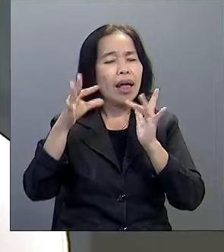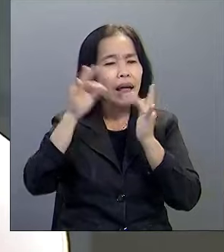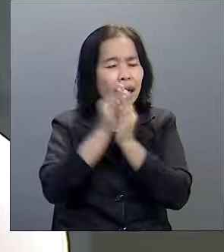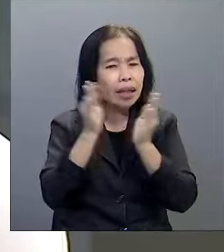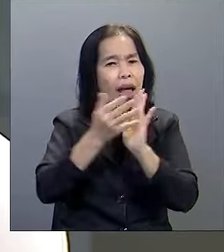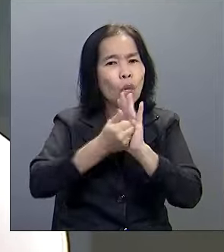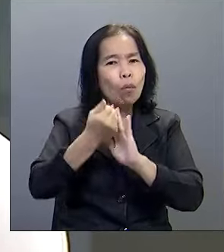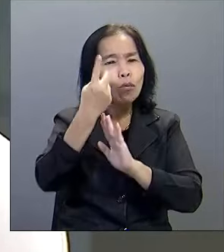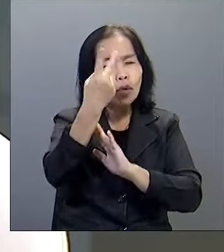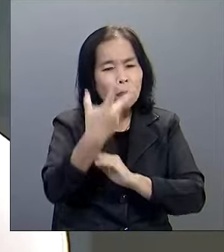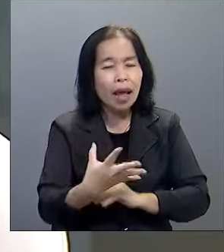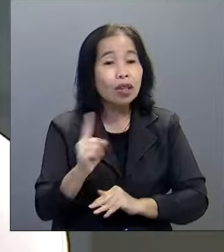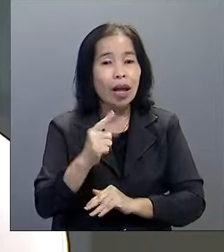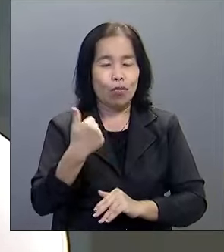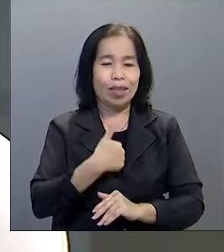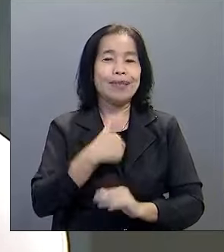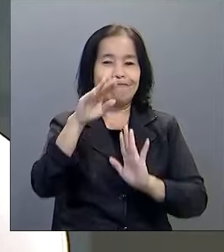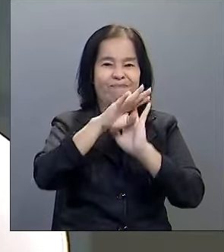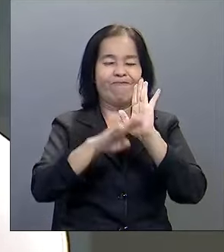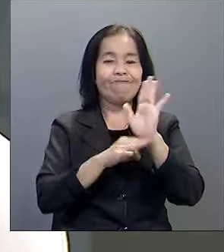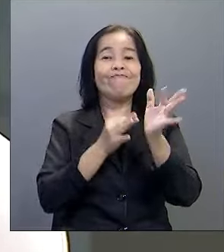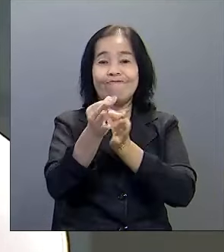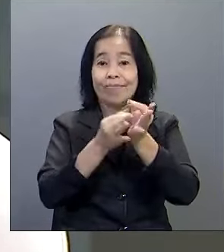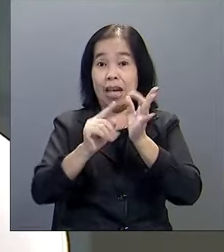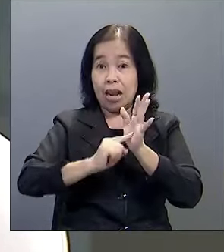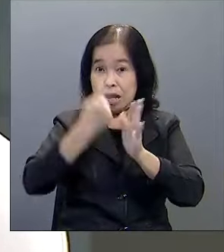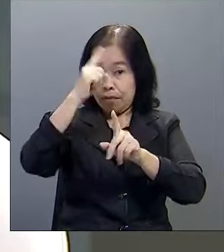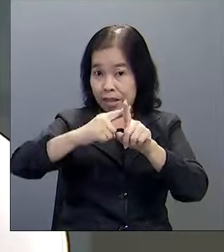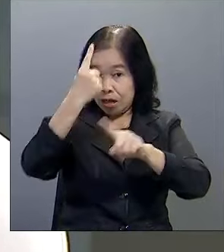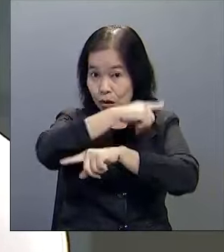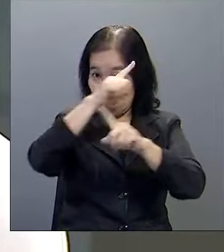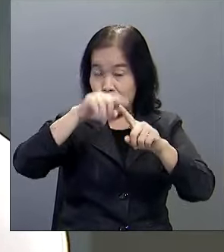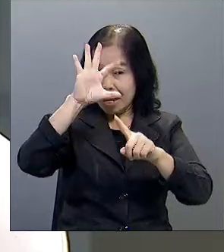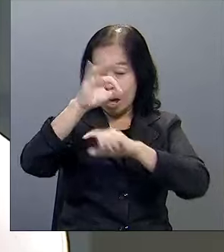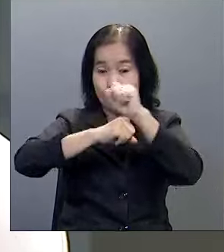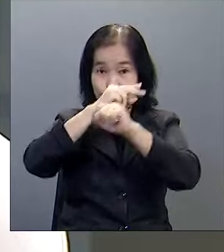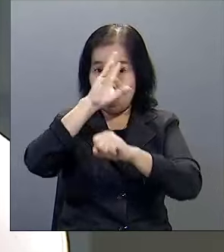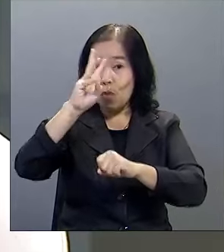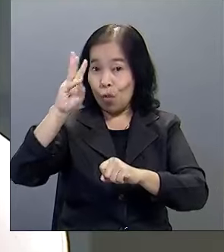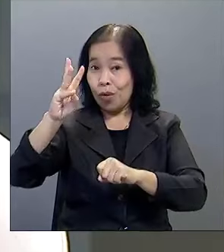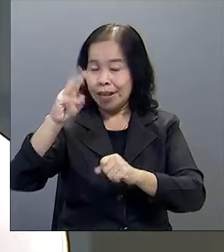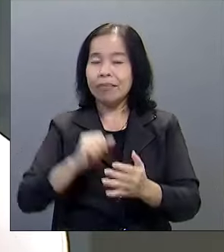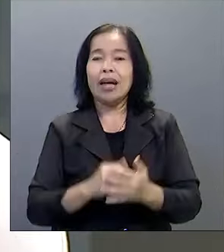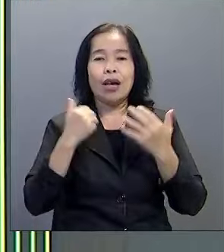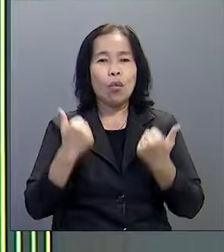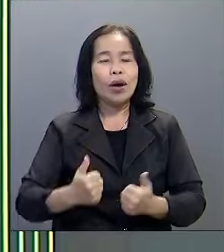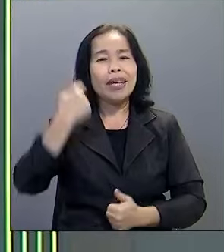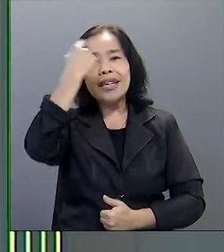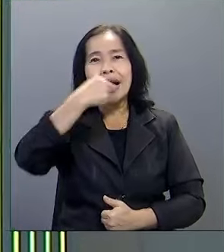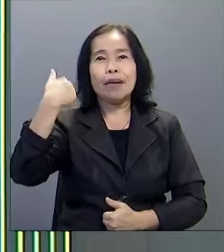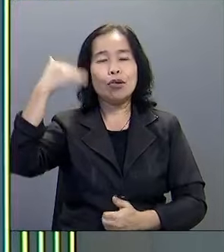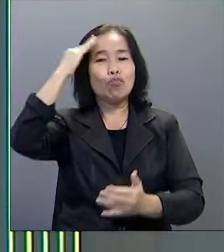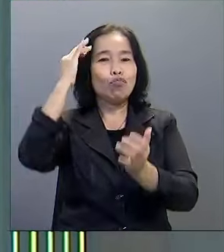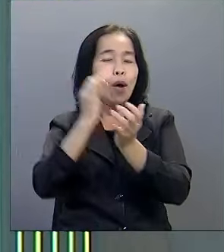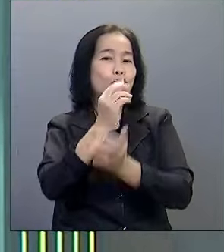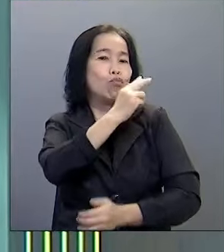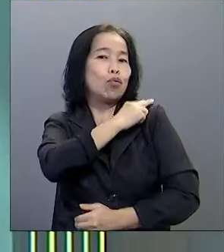ทํความเข้ใจไปด้วยกันก่อนจะประกาศใช้ 9 มักกราคมสำหรบ6 นี้นะคะร่วมในรายกกับเรานะคะ กัพัธตำรวจโวสุทธธิใ